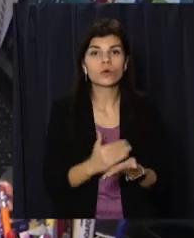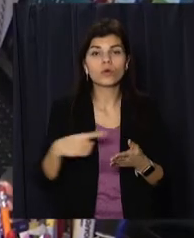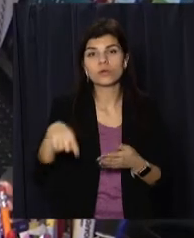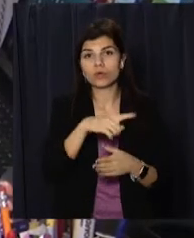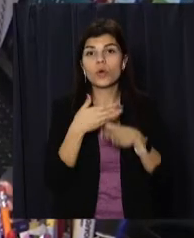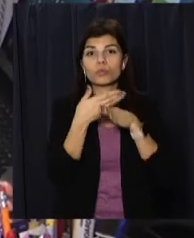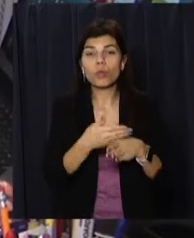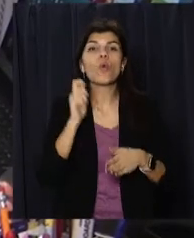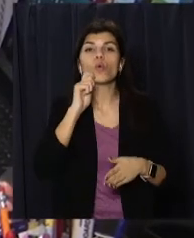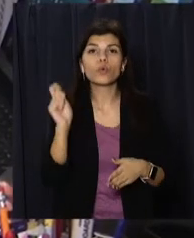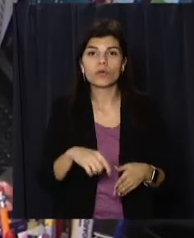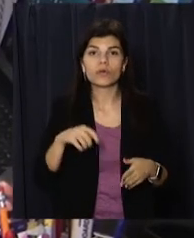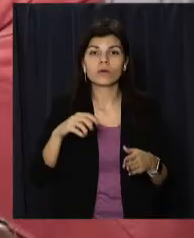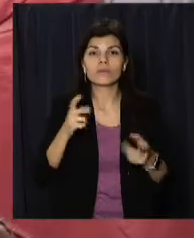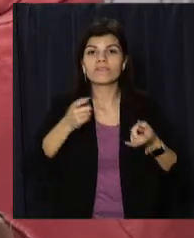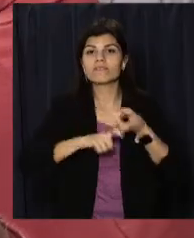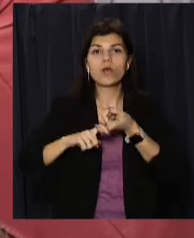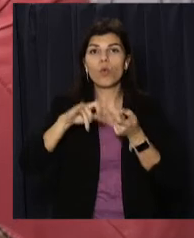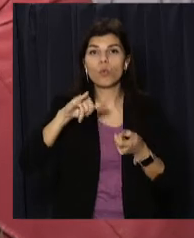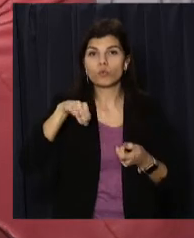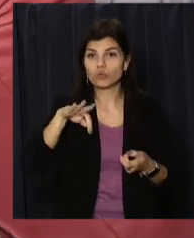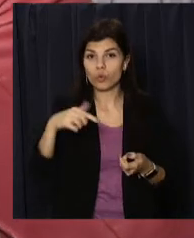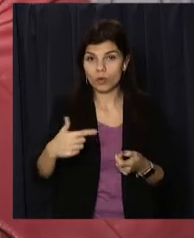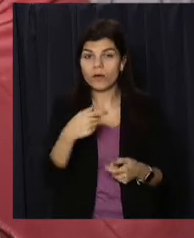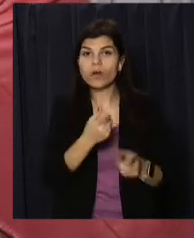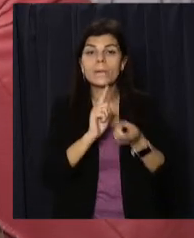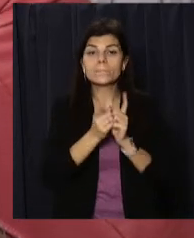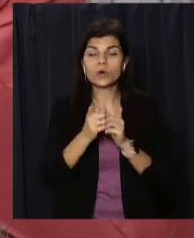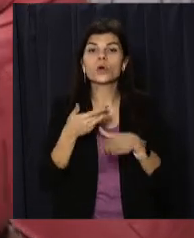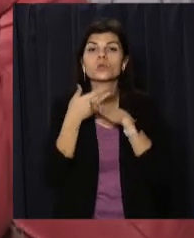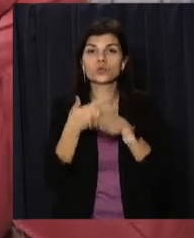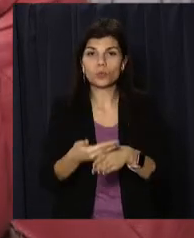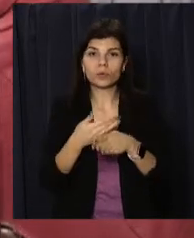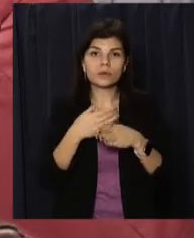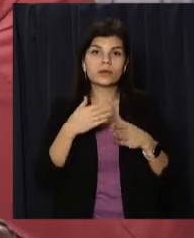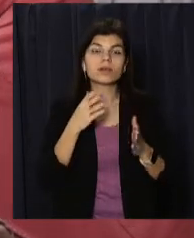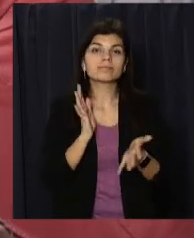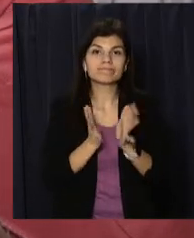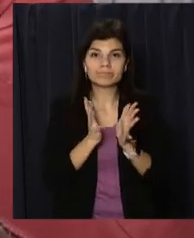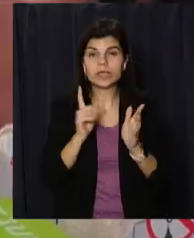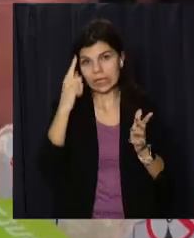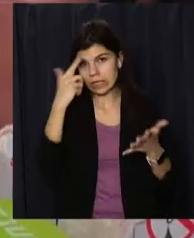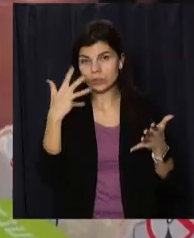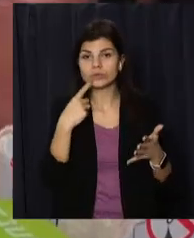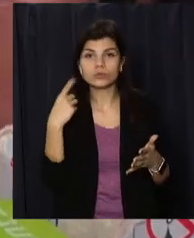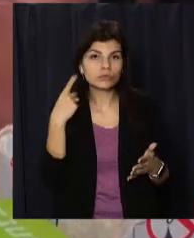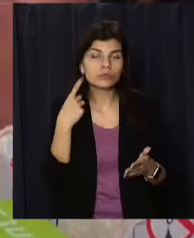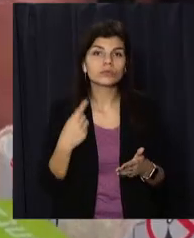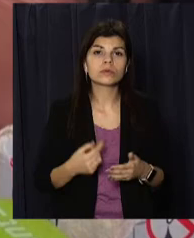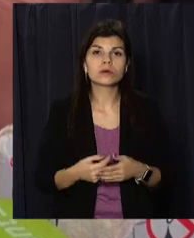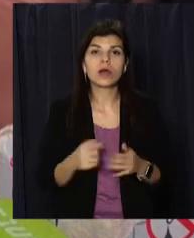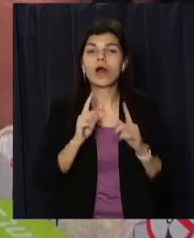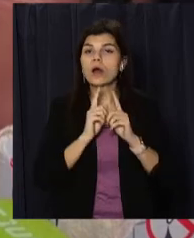установам допоможе Українське товариство глухих. Їхні перекладачі допомагатимуть комунікувати з пацієнтами, які мають порушення